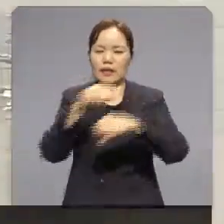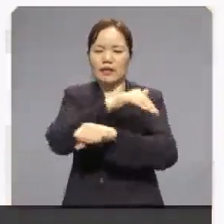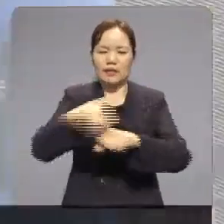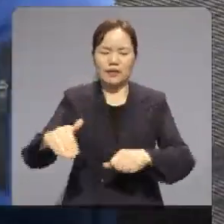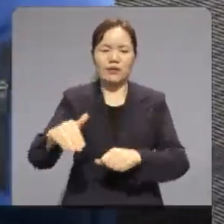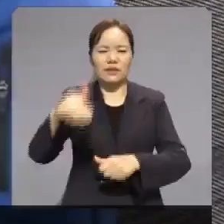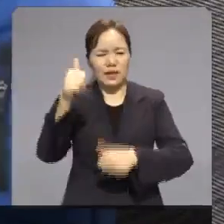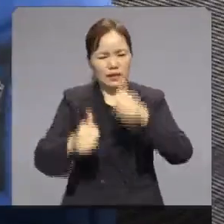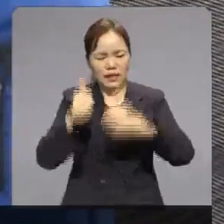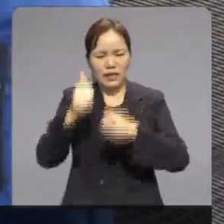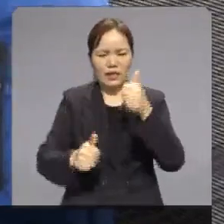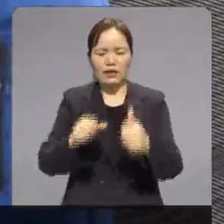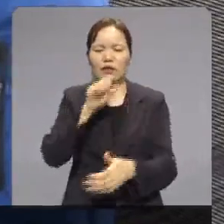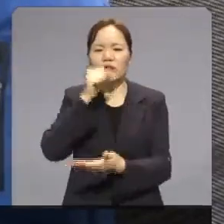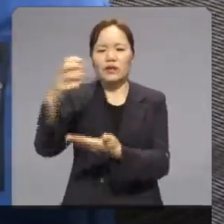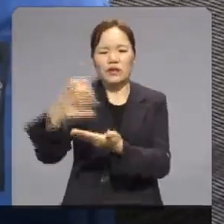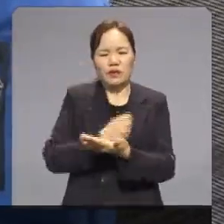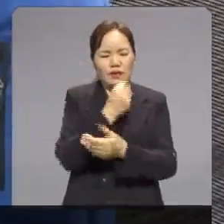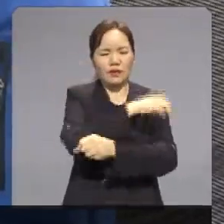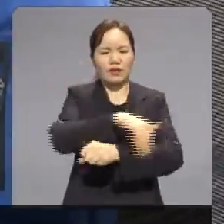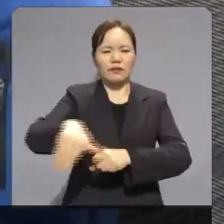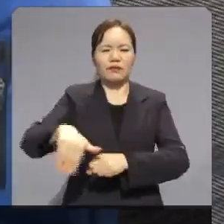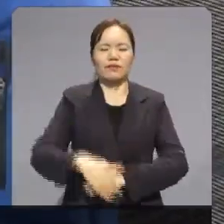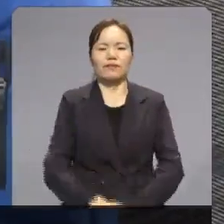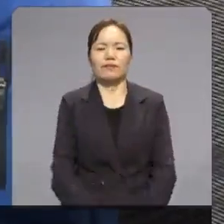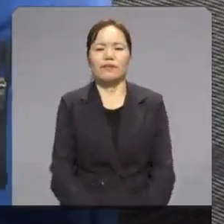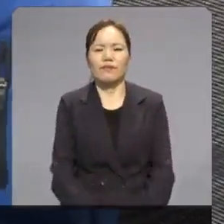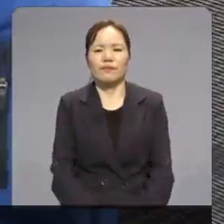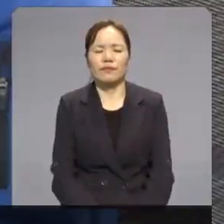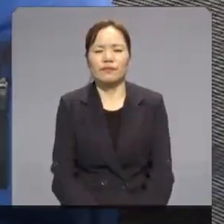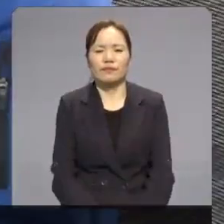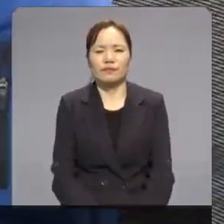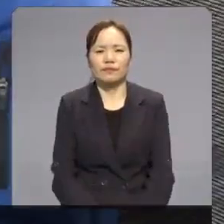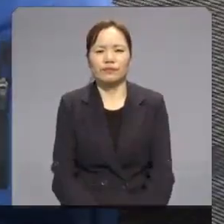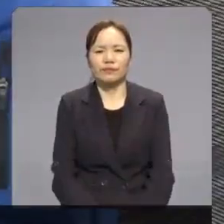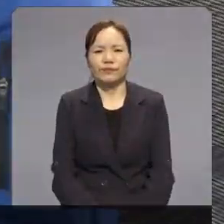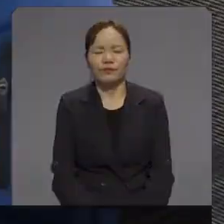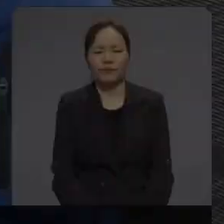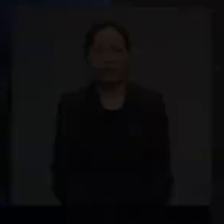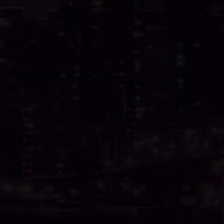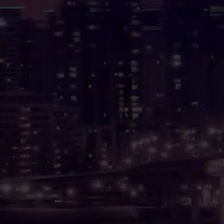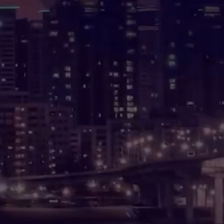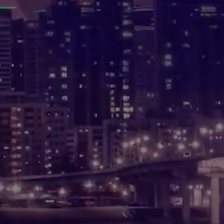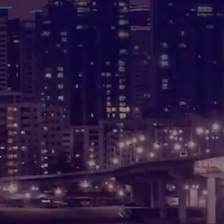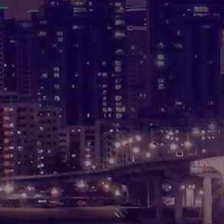표심을 얻겠다는 각오입니다. OBS 뉴스 유승열입니다.